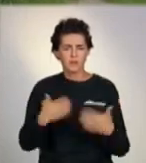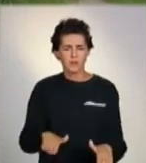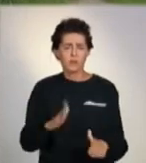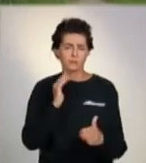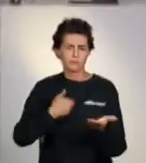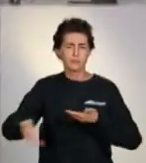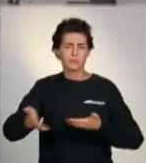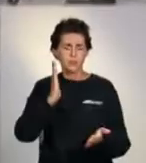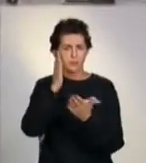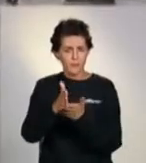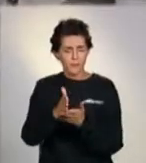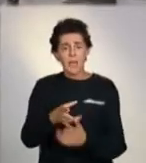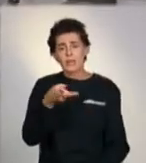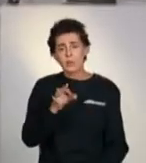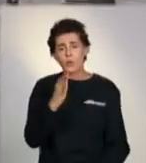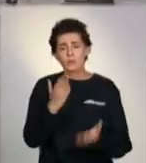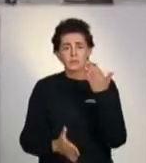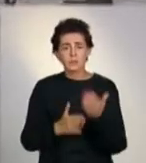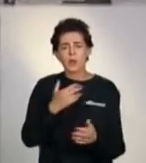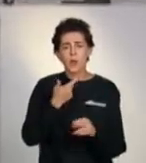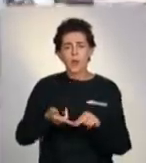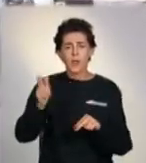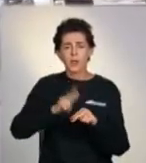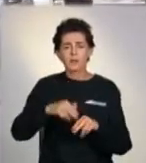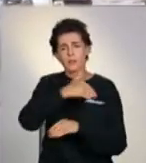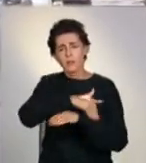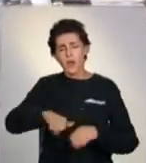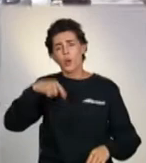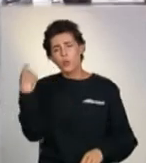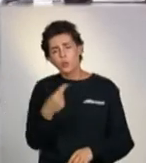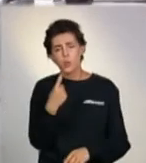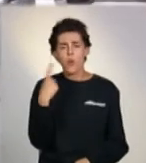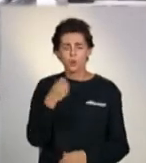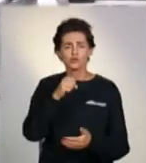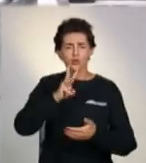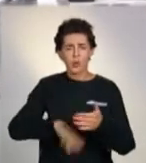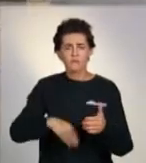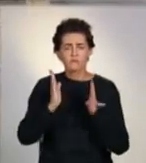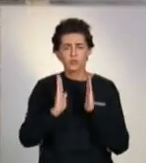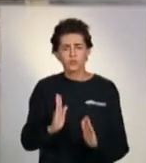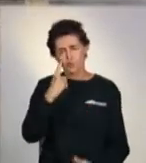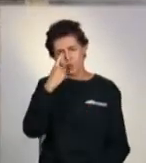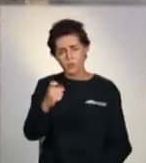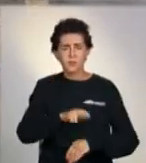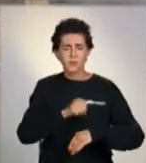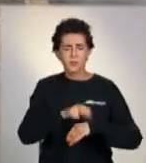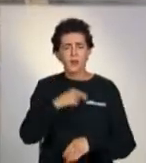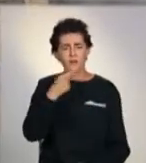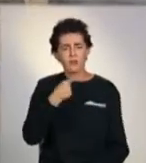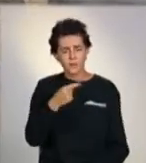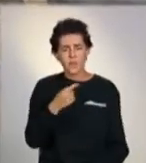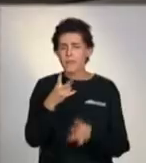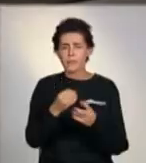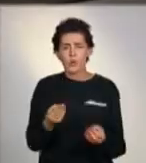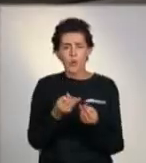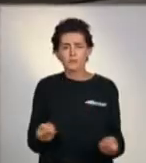прошли. А за те, що пси не за парканом, а посеред вулиці, власників штрафуватимуть, попереджають поліцейські. Не